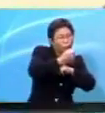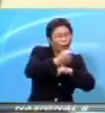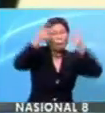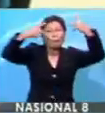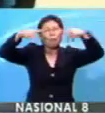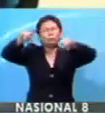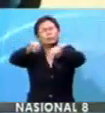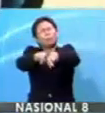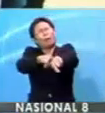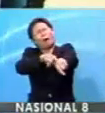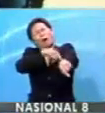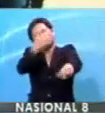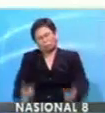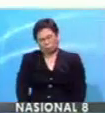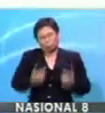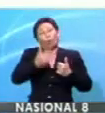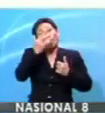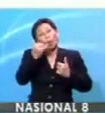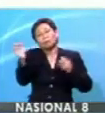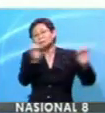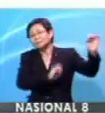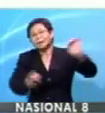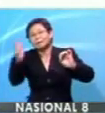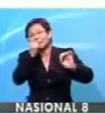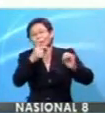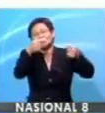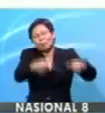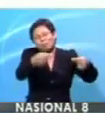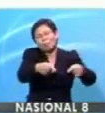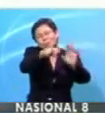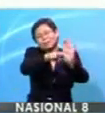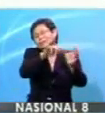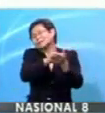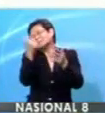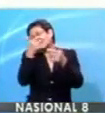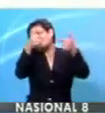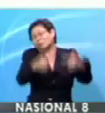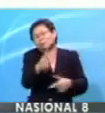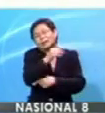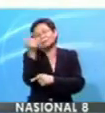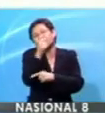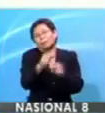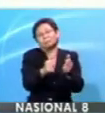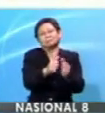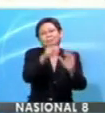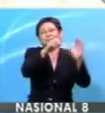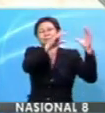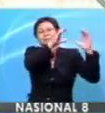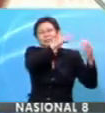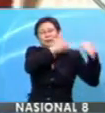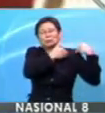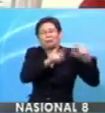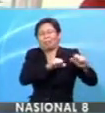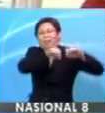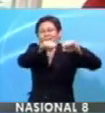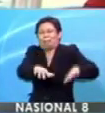presiden sepanjang Hayat berikutan tiada yang mahu menandingius tersebut selain enggan melepaskan jawatan